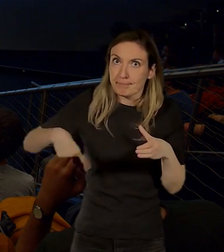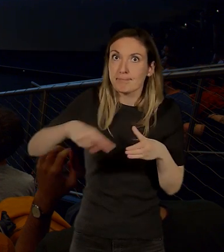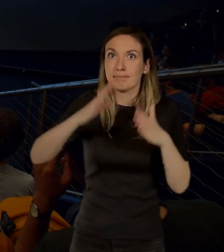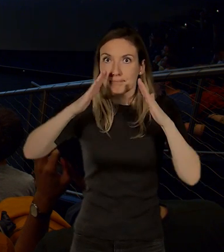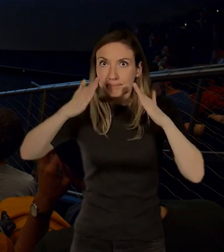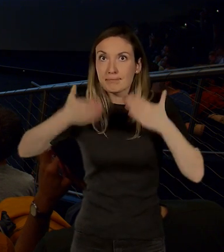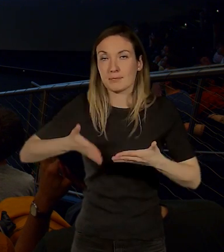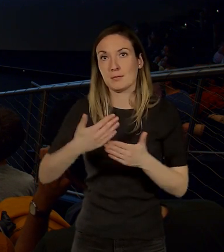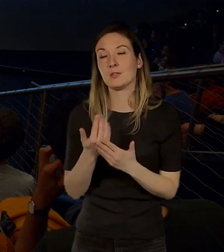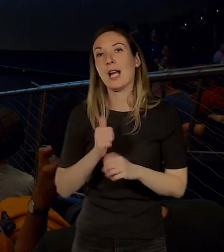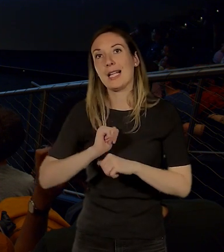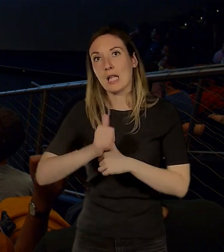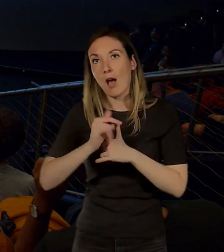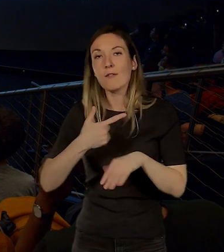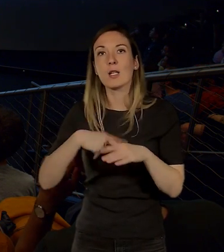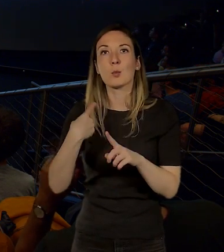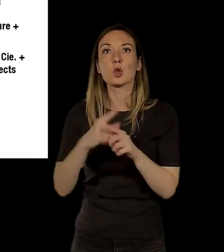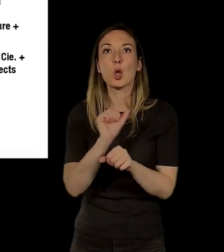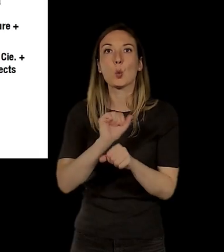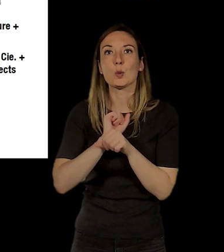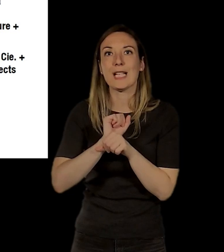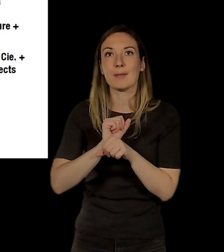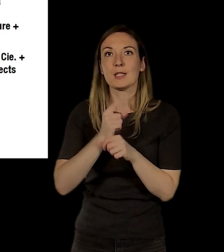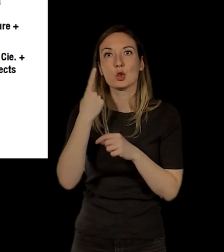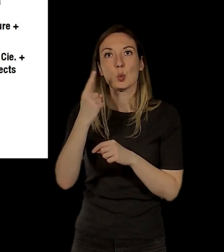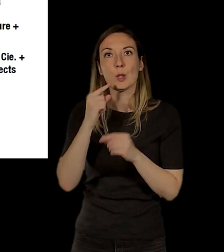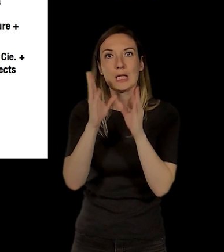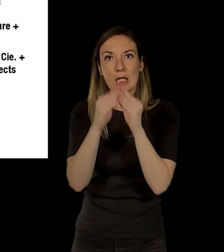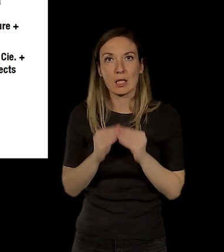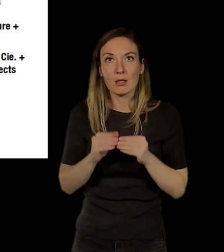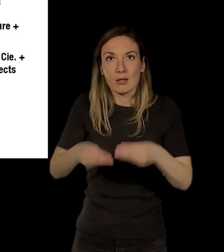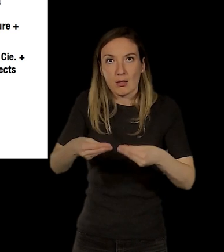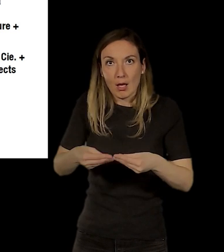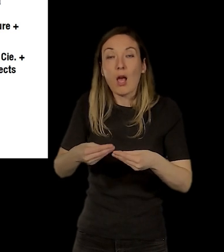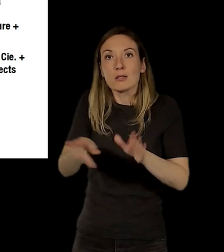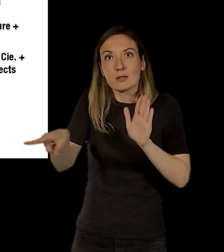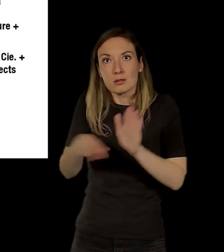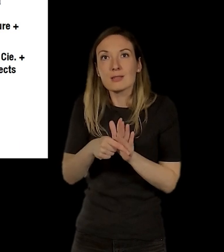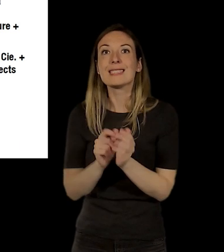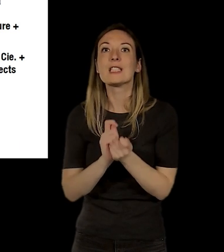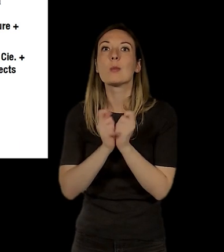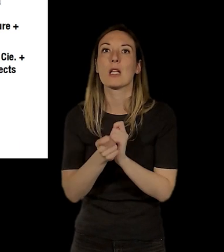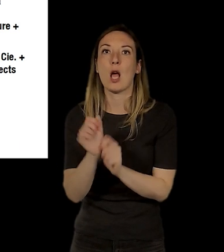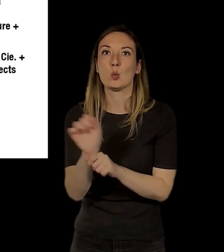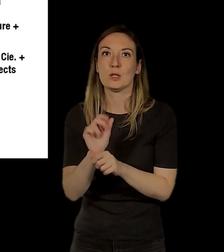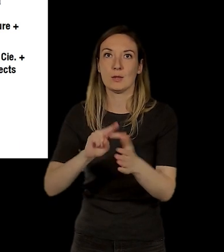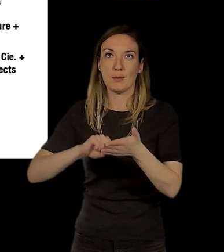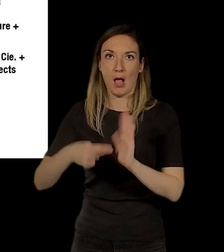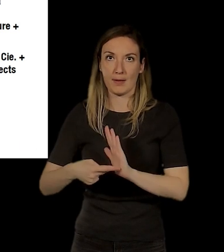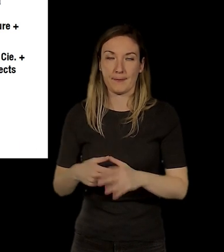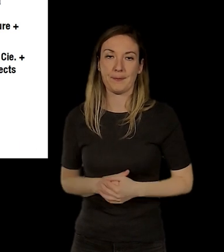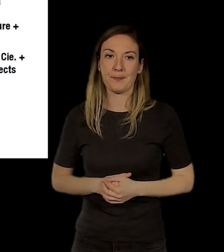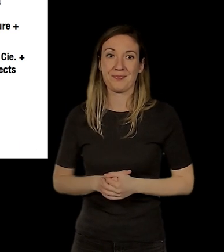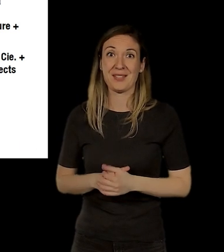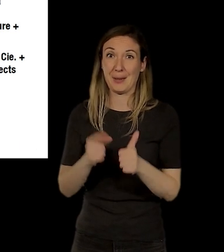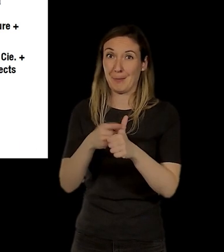zpracovával územní studie jako doprovodnou k změně územního plánu. Druhým týmem byli,